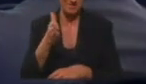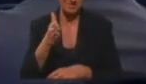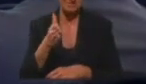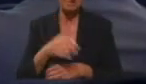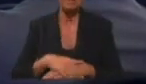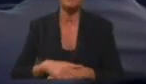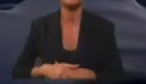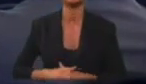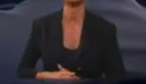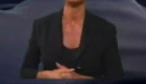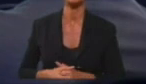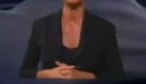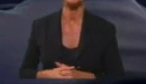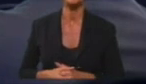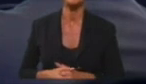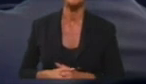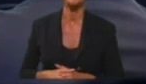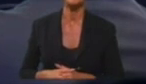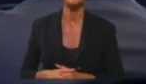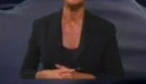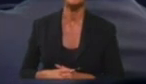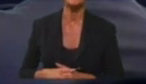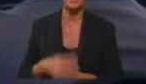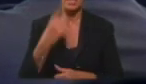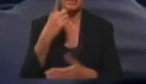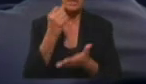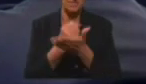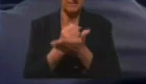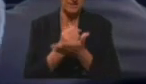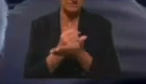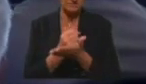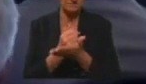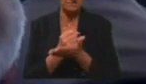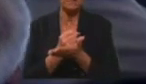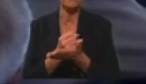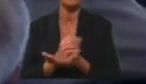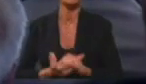niż oficjalne rekomendacje. No jedna rzecz to jest taka,